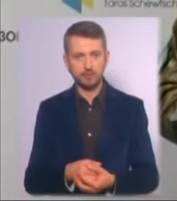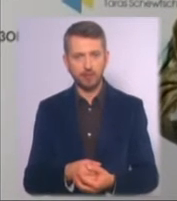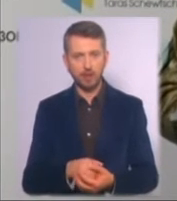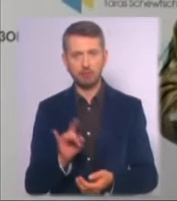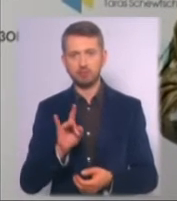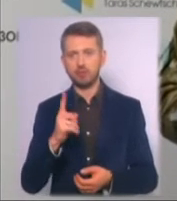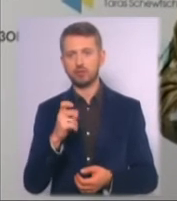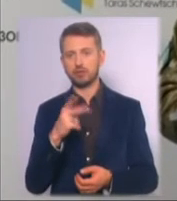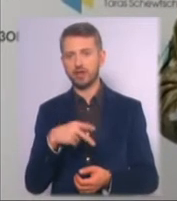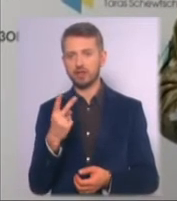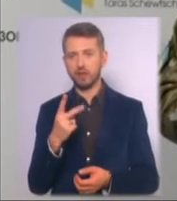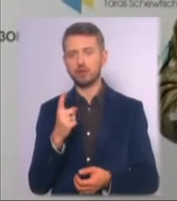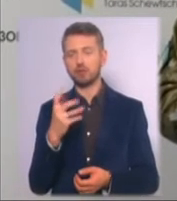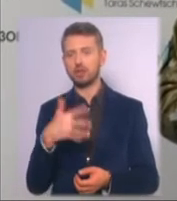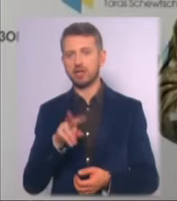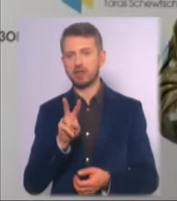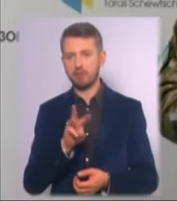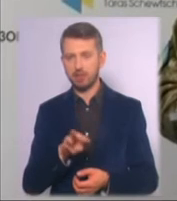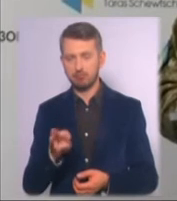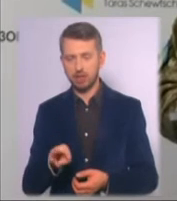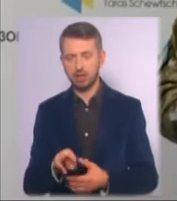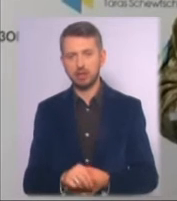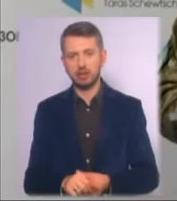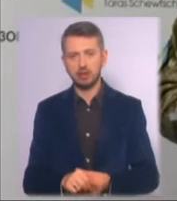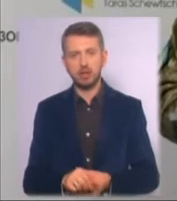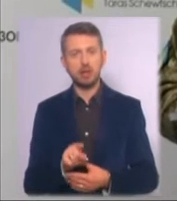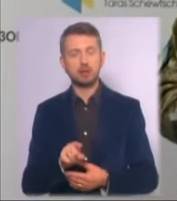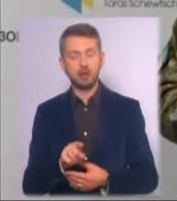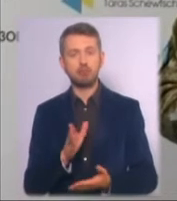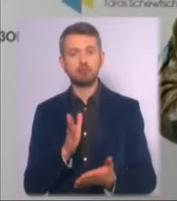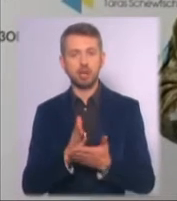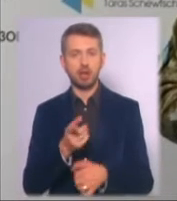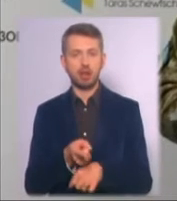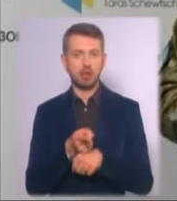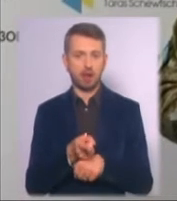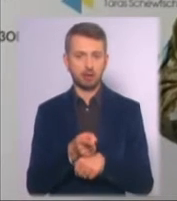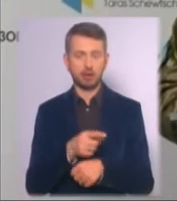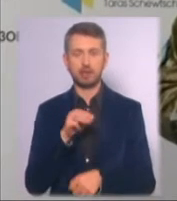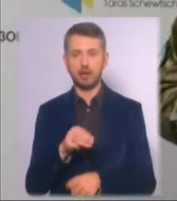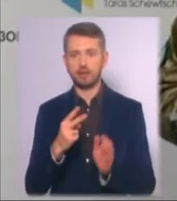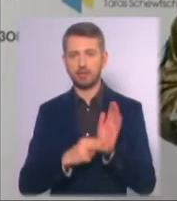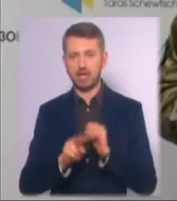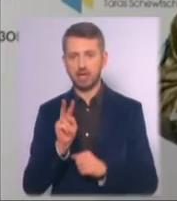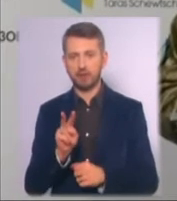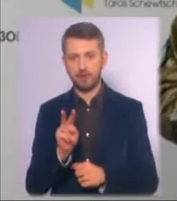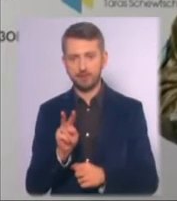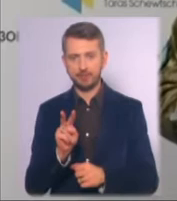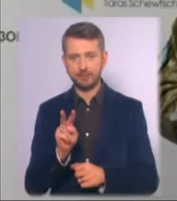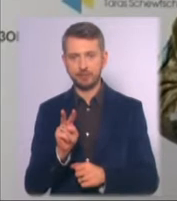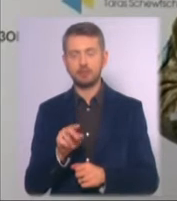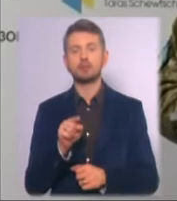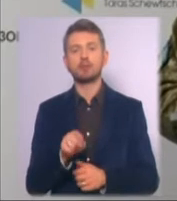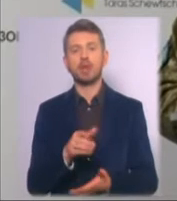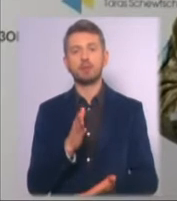калібром 122 і 152 мм. Там є танки Т-72, там